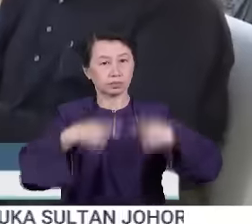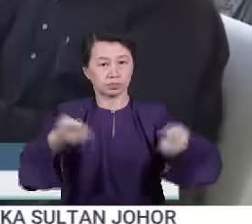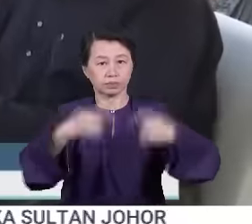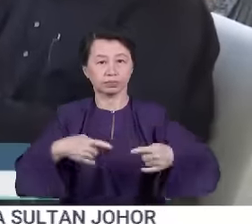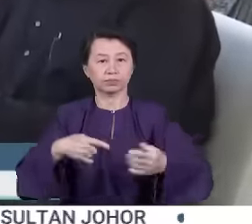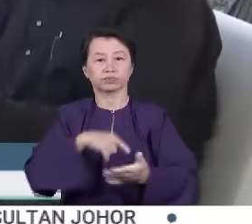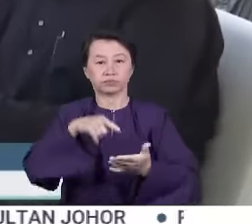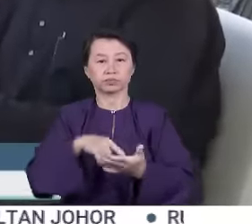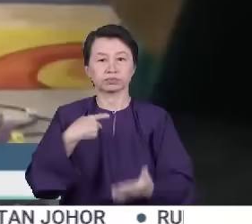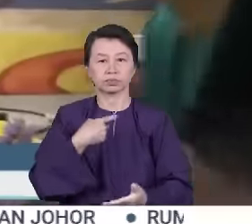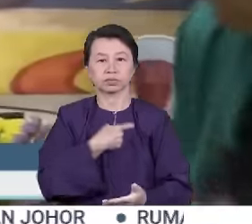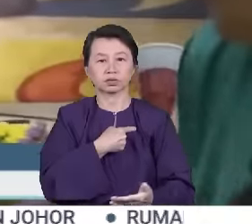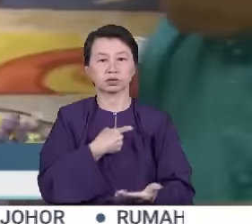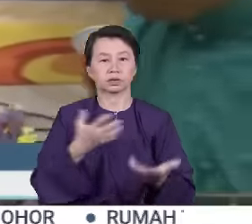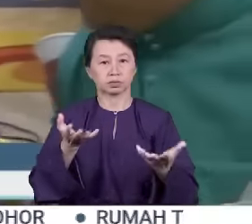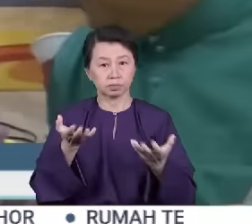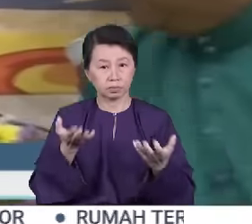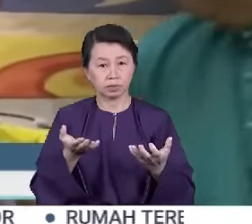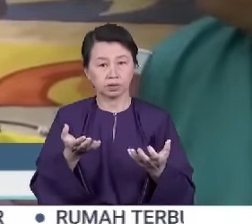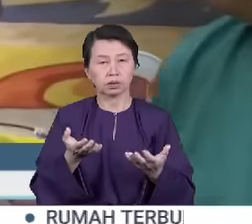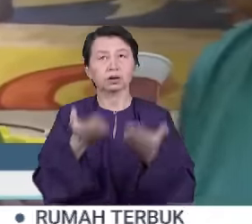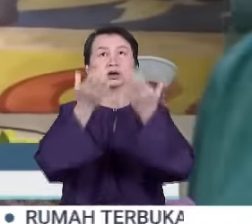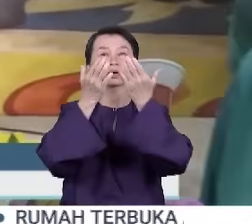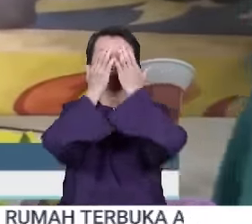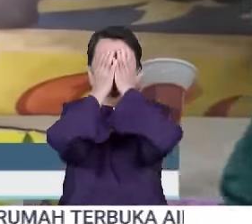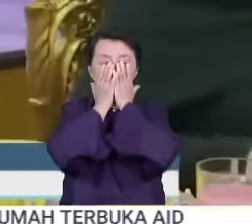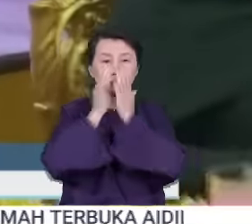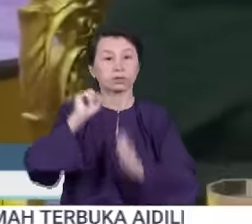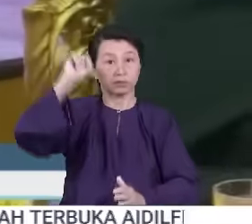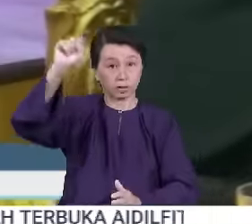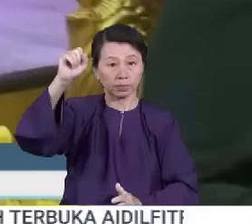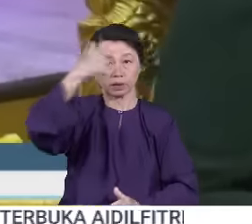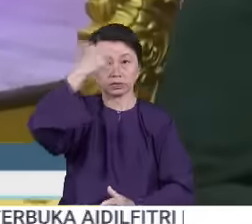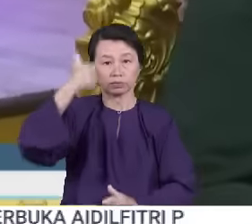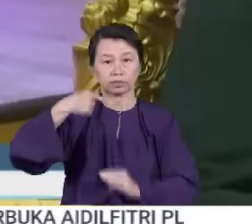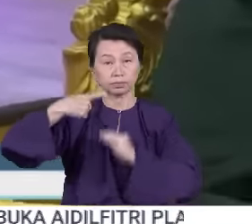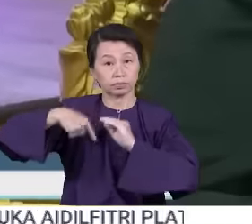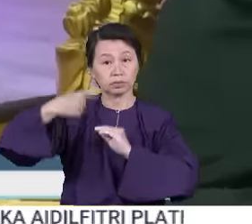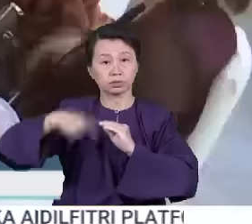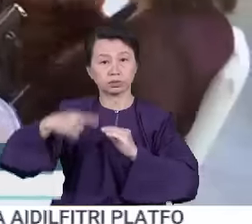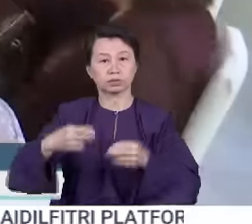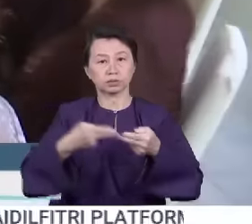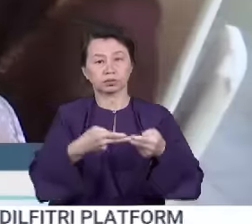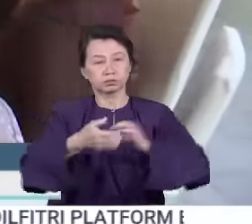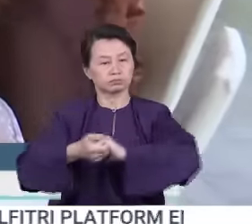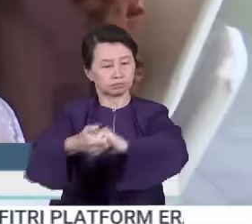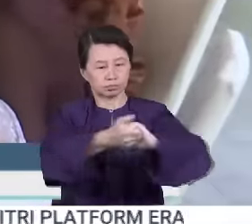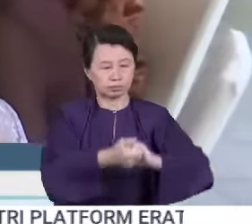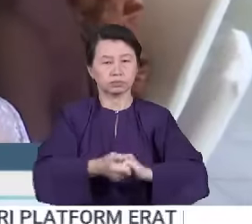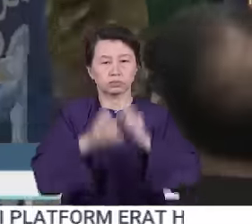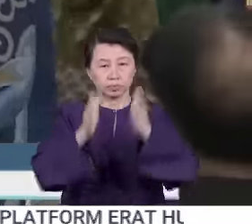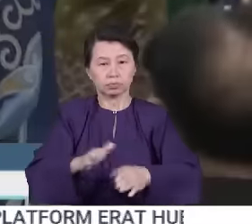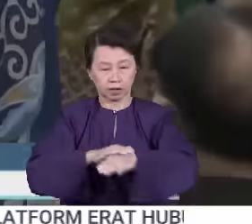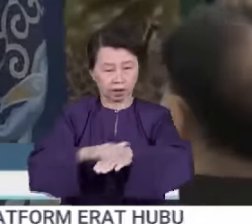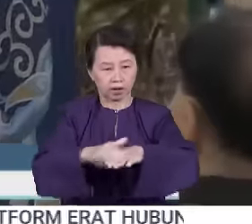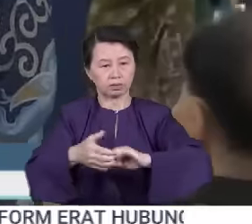kita amat begitu bersyukur di Sabah kerana soal perhubungan kaum dan juga apa